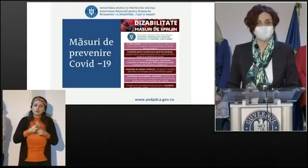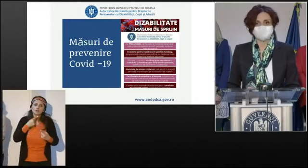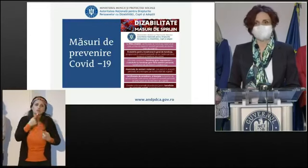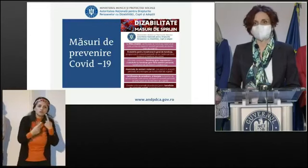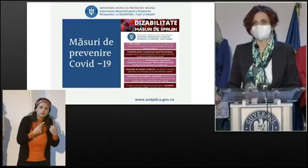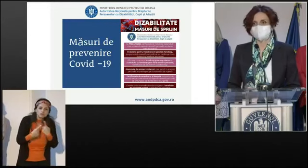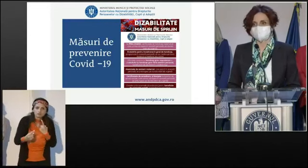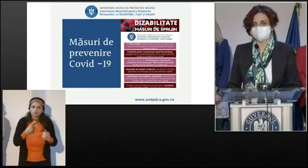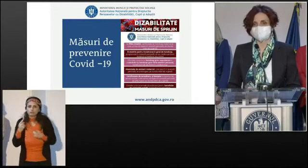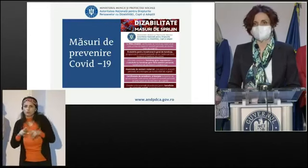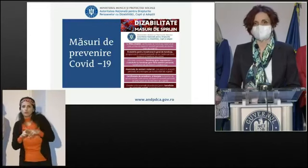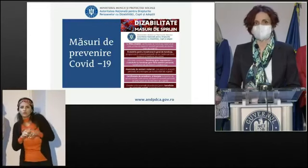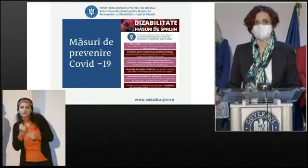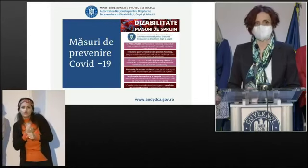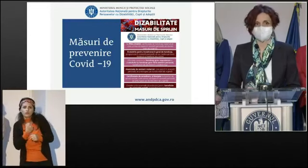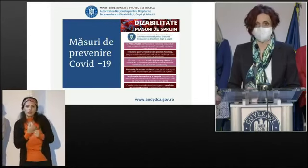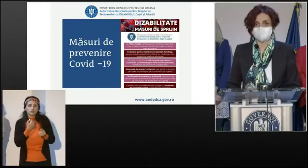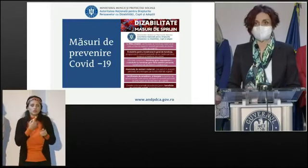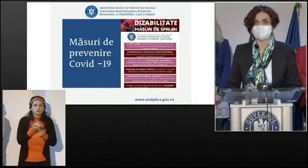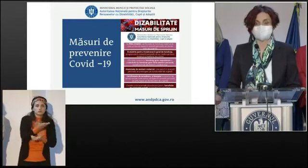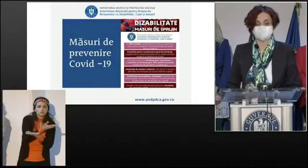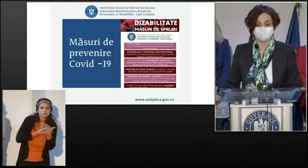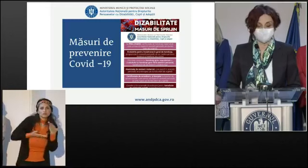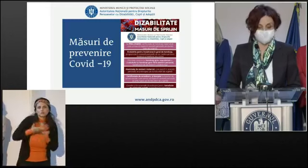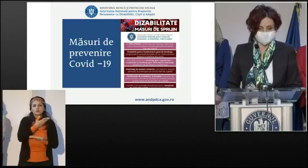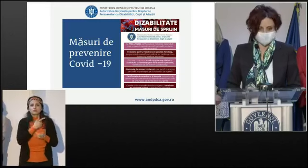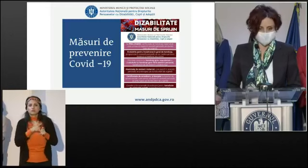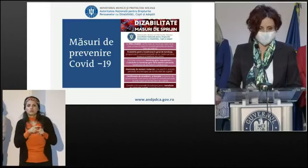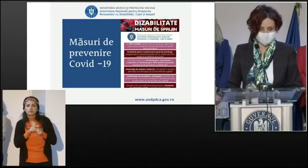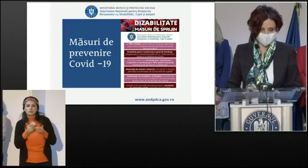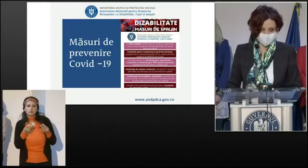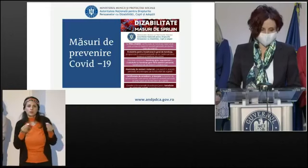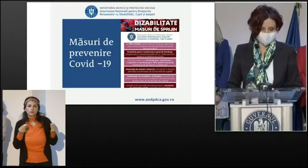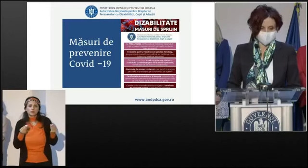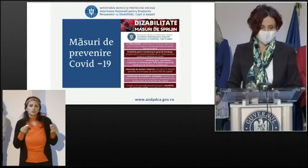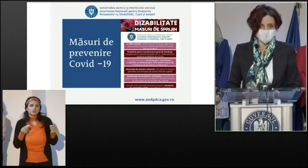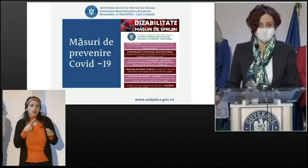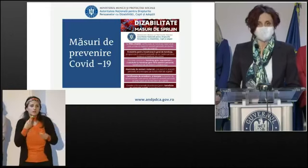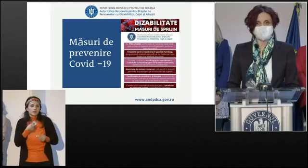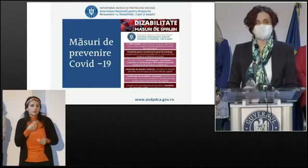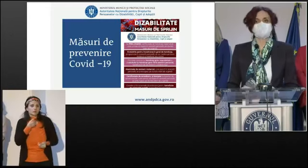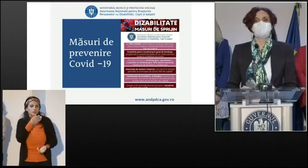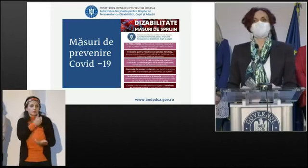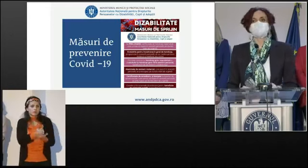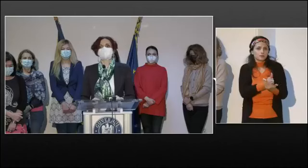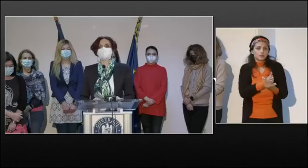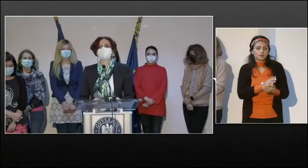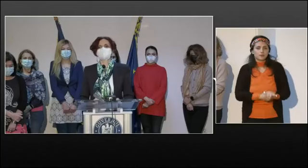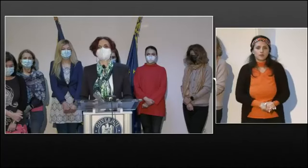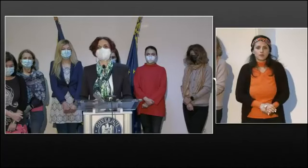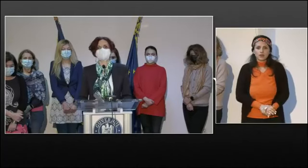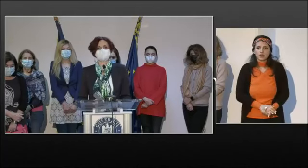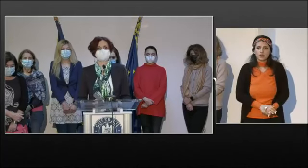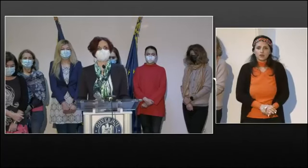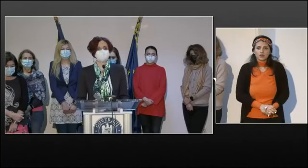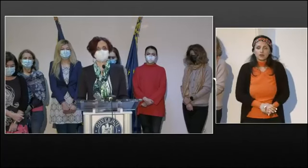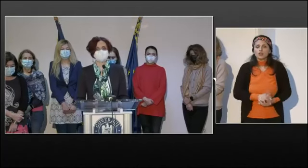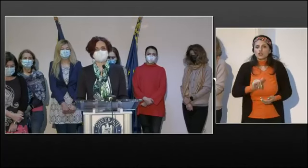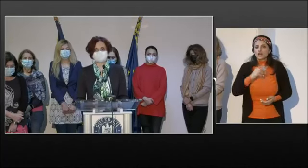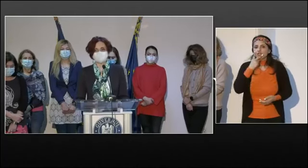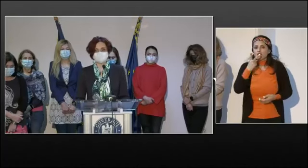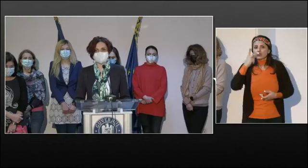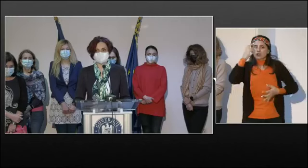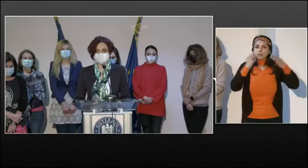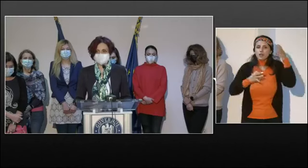am vorbit despre problematicile cu care noi ne confruntam in viata reala in ceea ce priveste masurile luate la